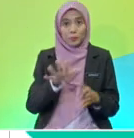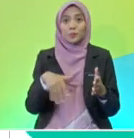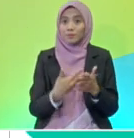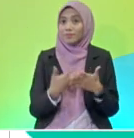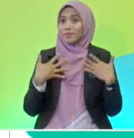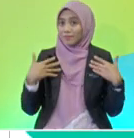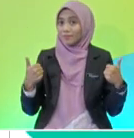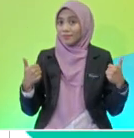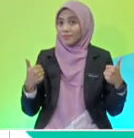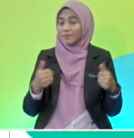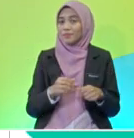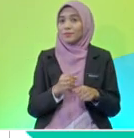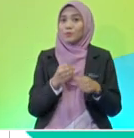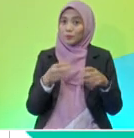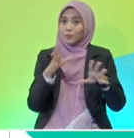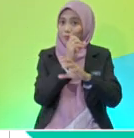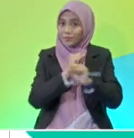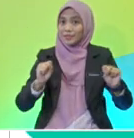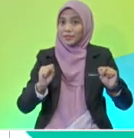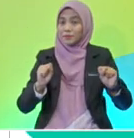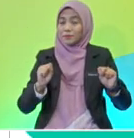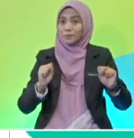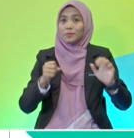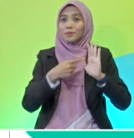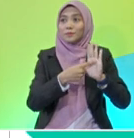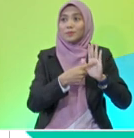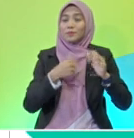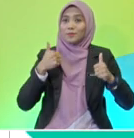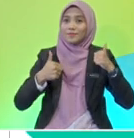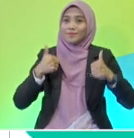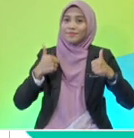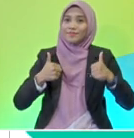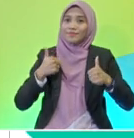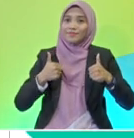sehat semudah bersedia membagi dapat dua jari begini